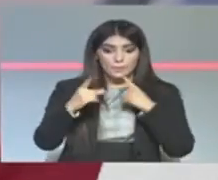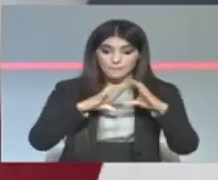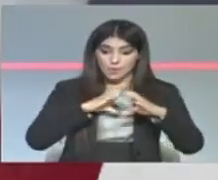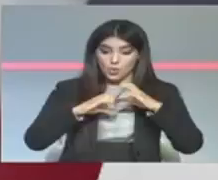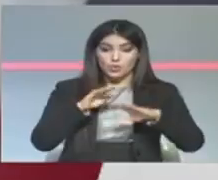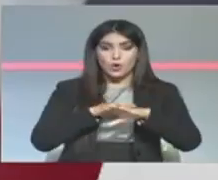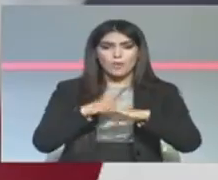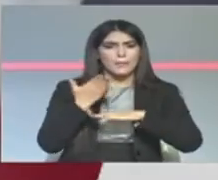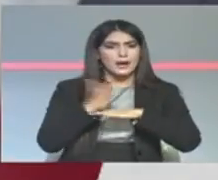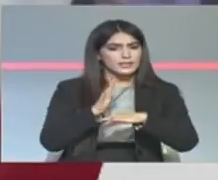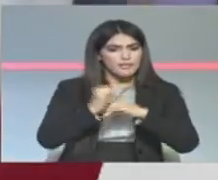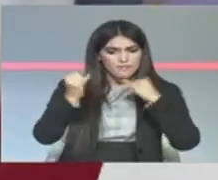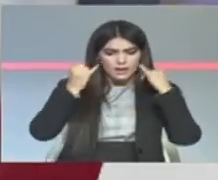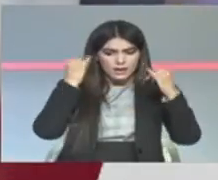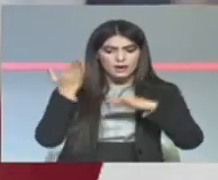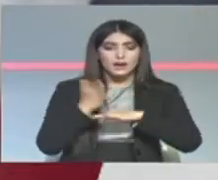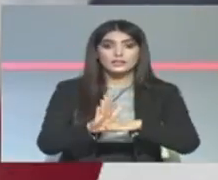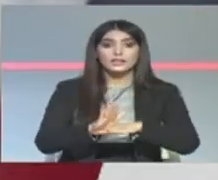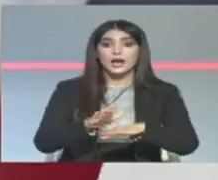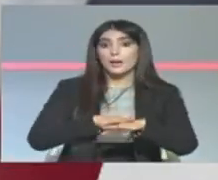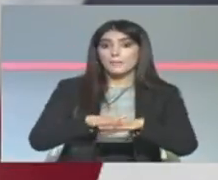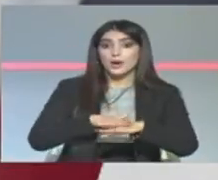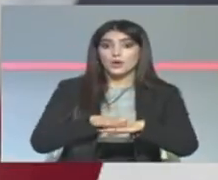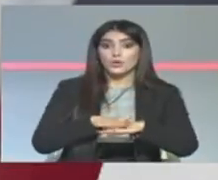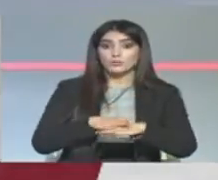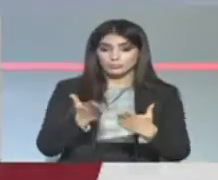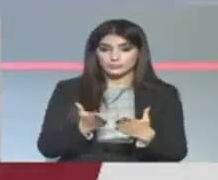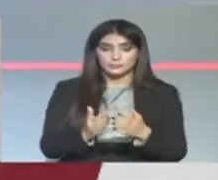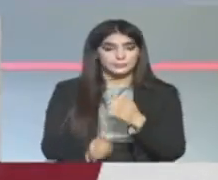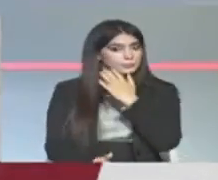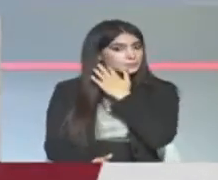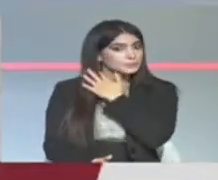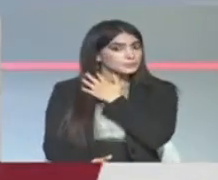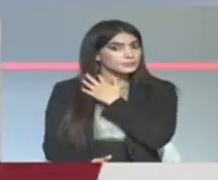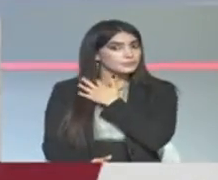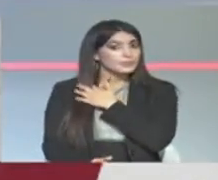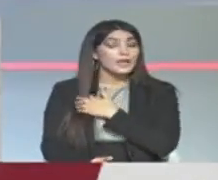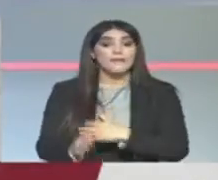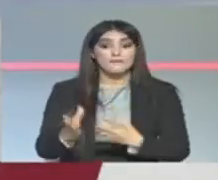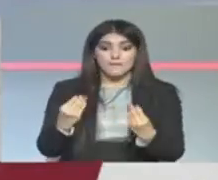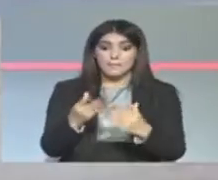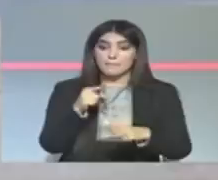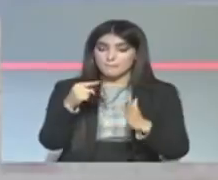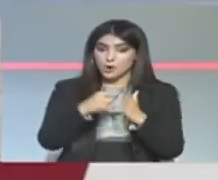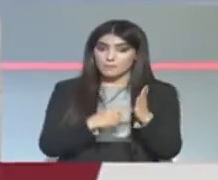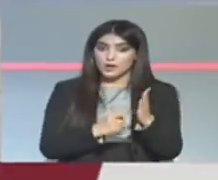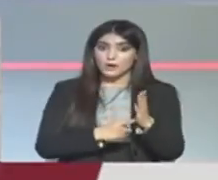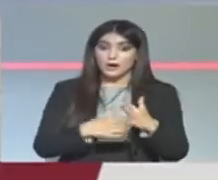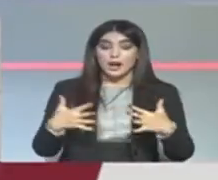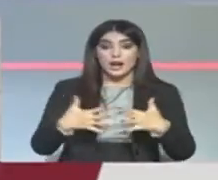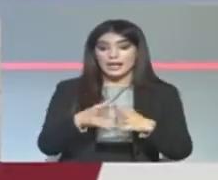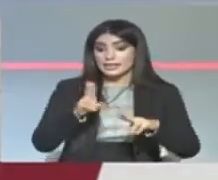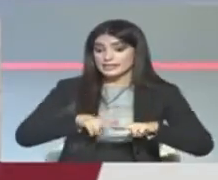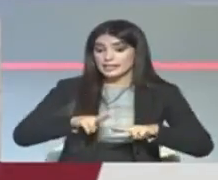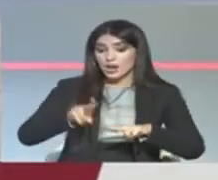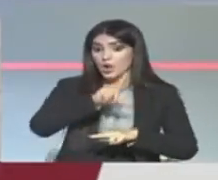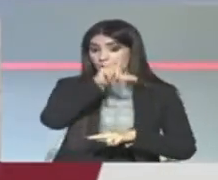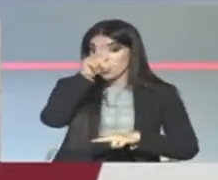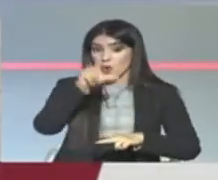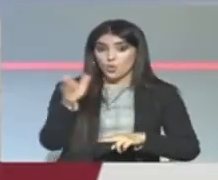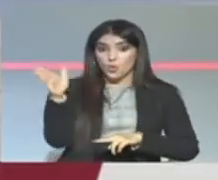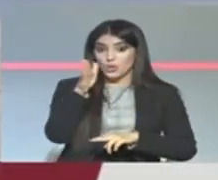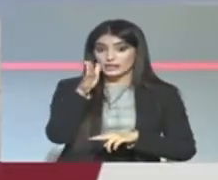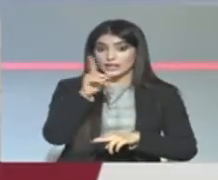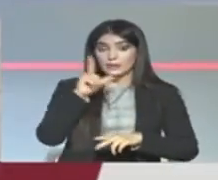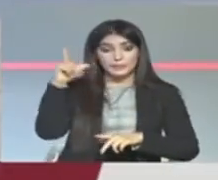طرح تحدد مسائل من خارطه الطريق المبدئيه هناك العديد من النقاط منها المصالحه الوطنيه اه ف اه اجراء